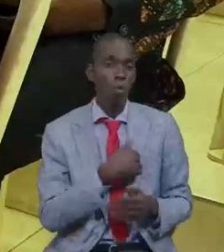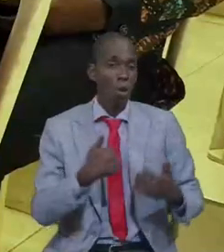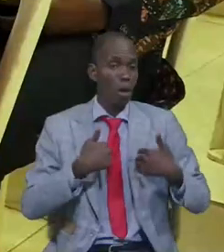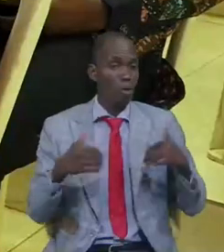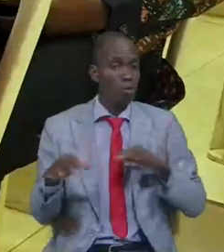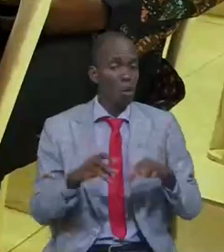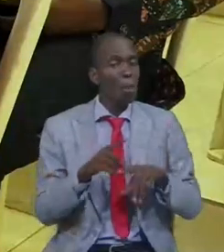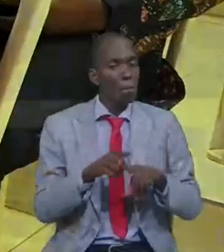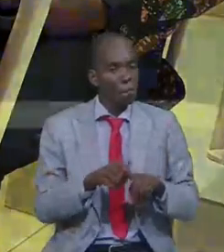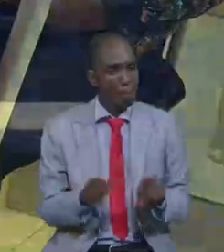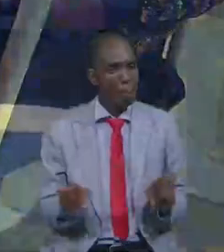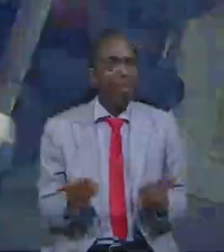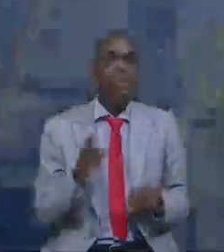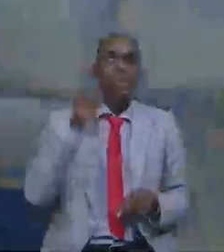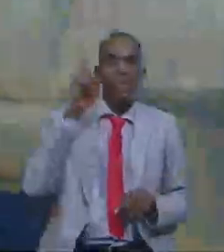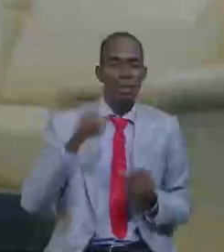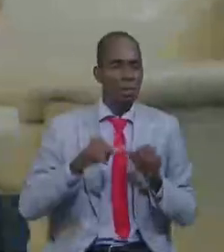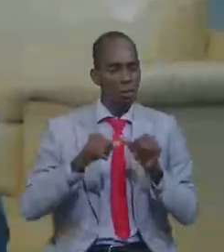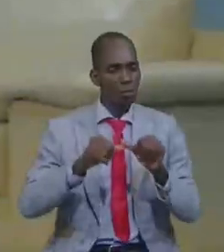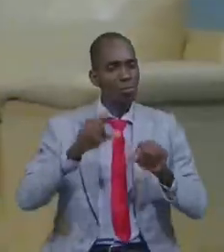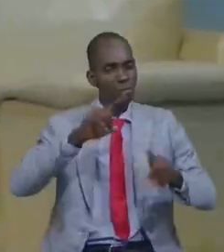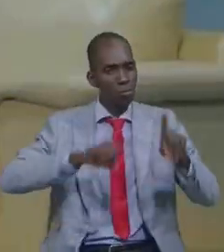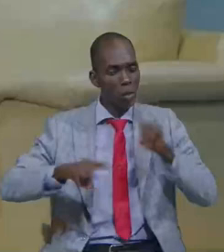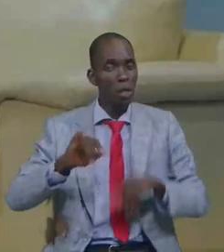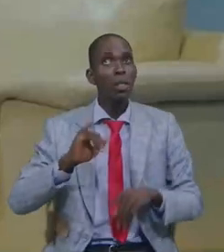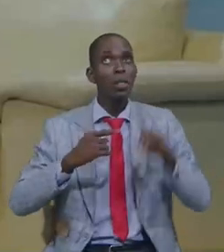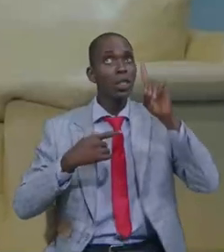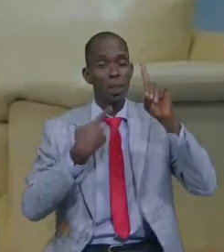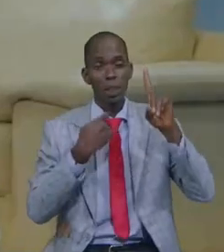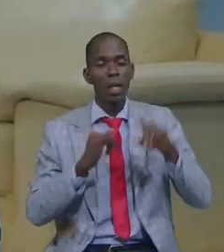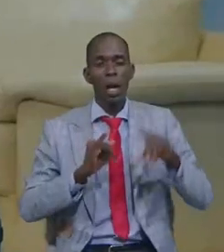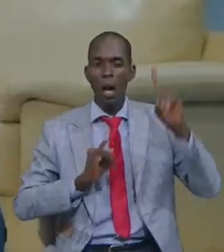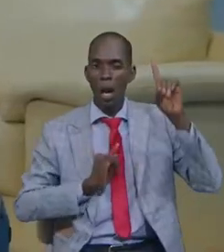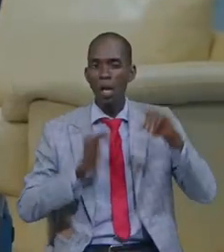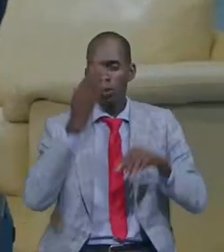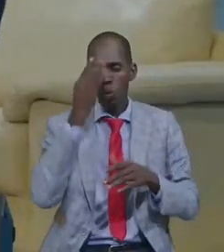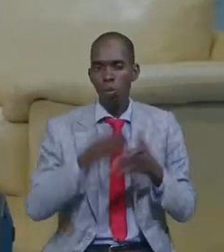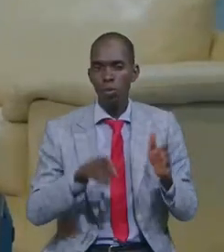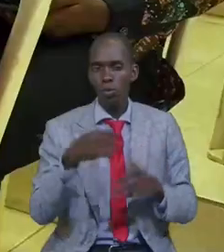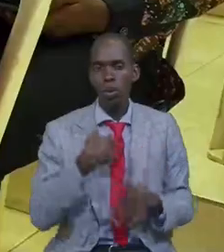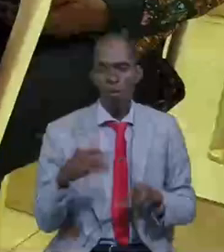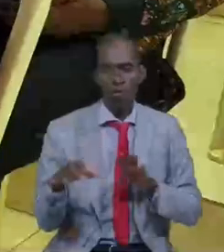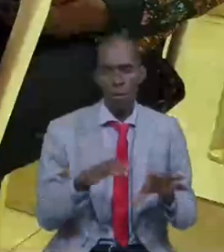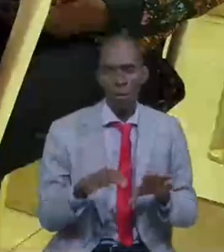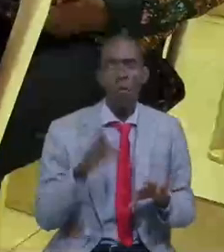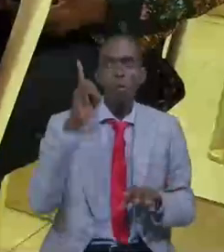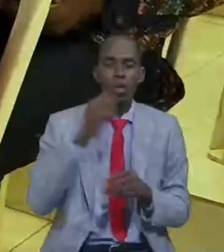toujours, je sais ce que vous avez fait, mais je vous aime et vous n'allez pas périr. Il